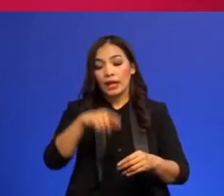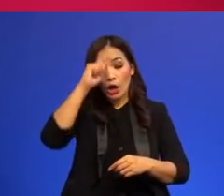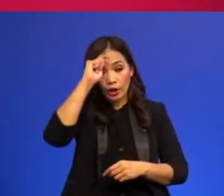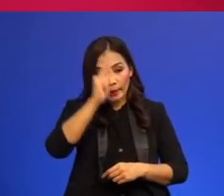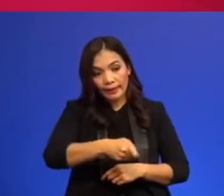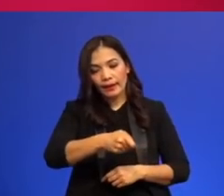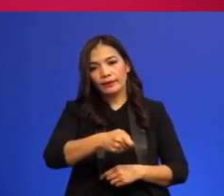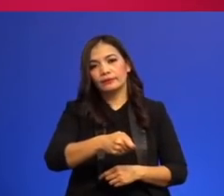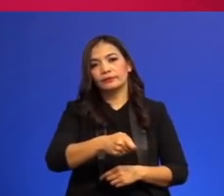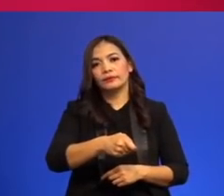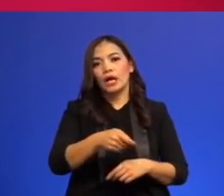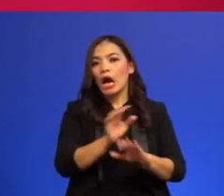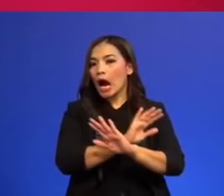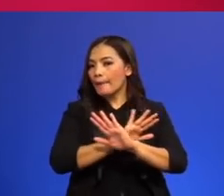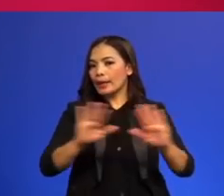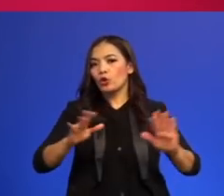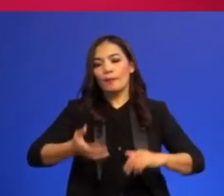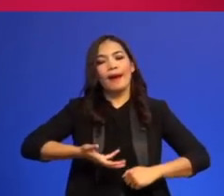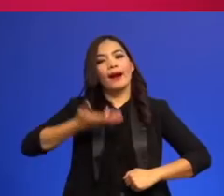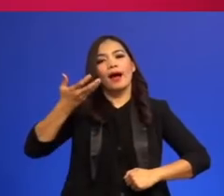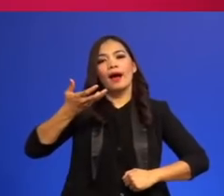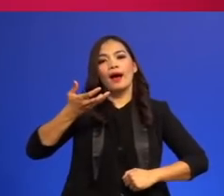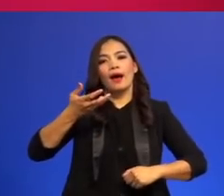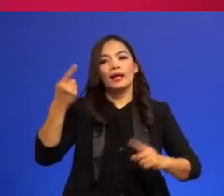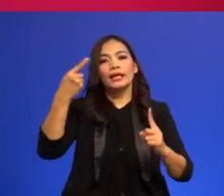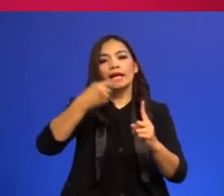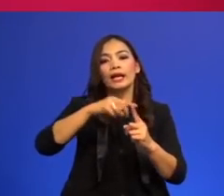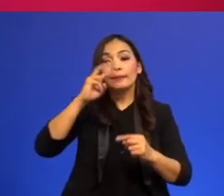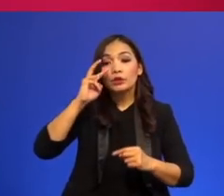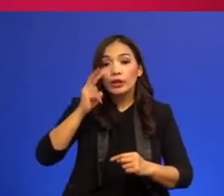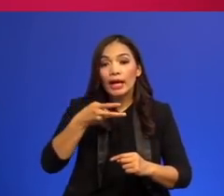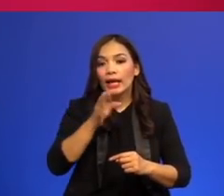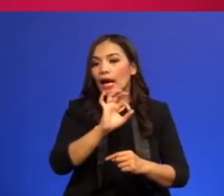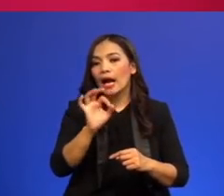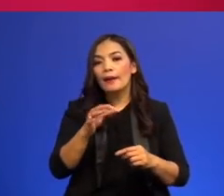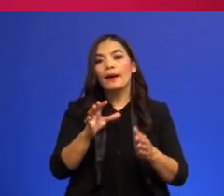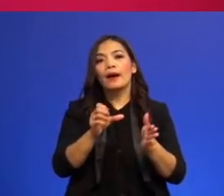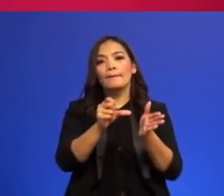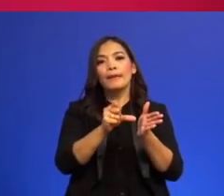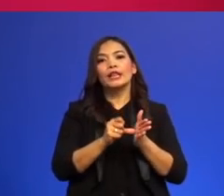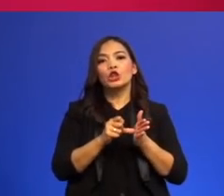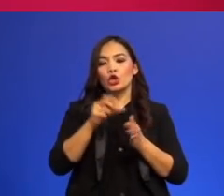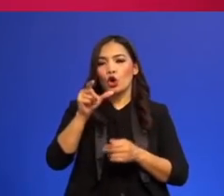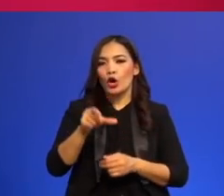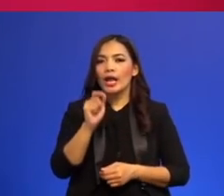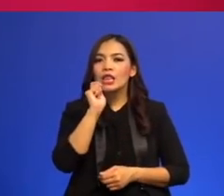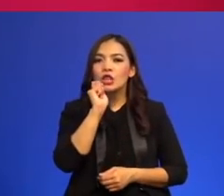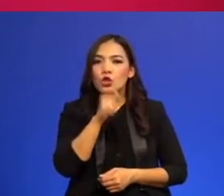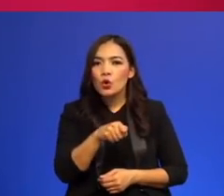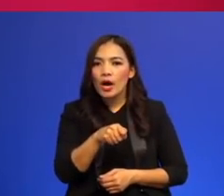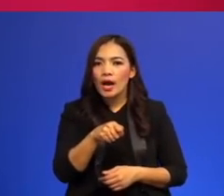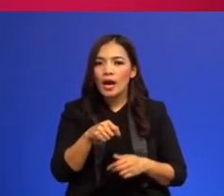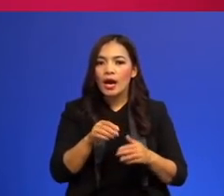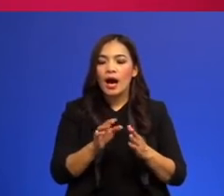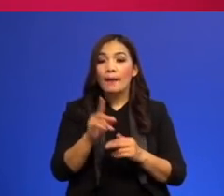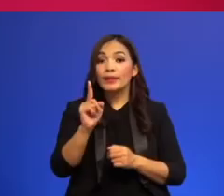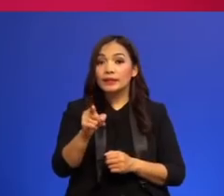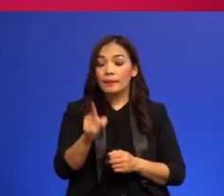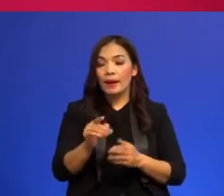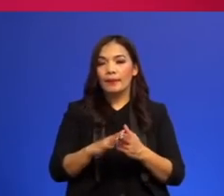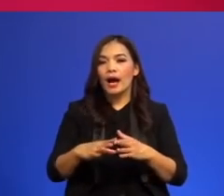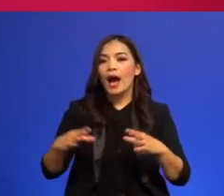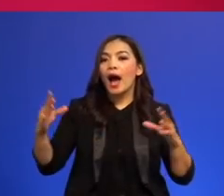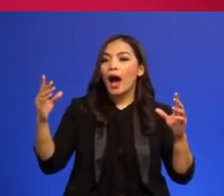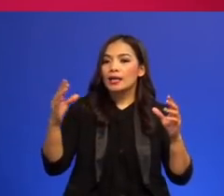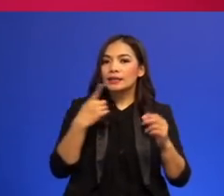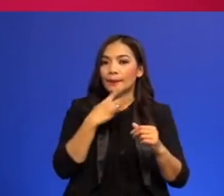kehormatan. Tidak perlu marah terhadap saudara yang tidak memperhatikan orang tua. Kita dapat mengambil alih tanggung